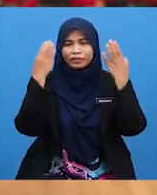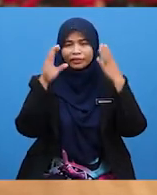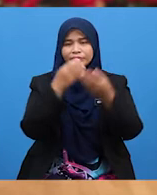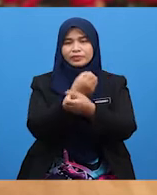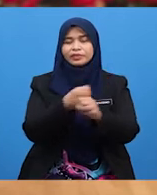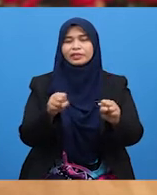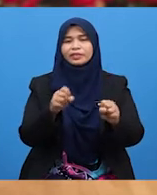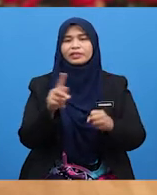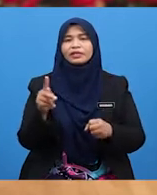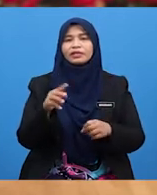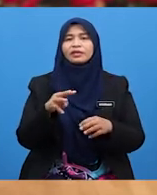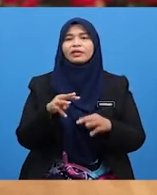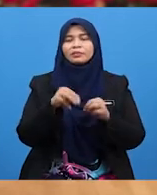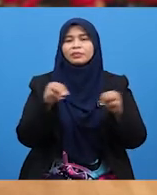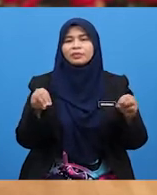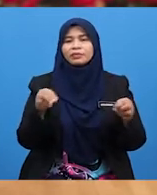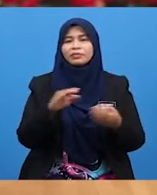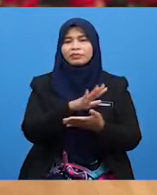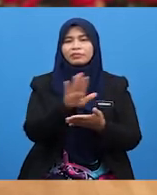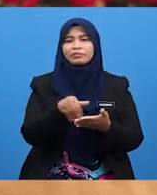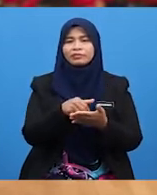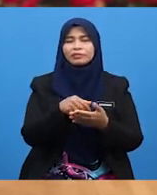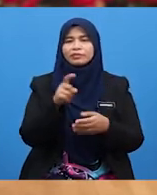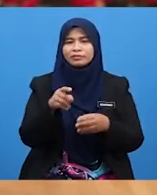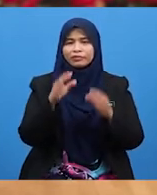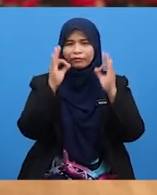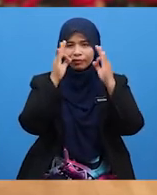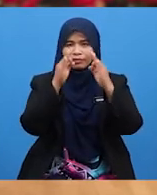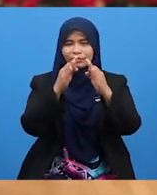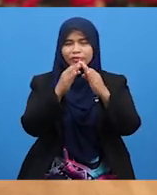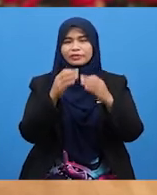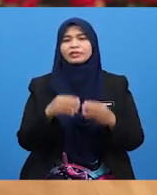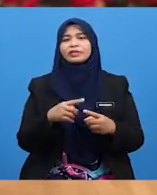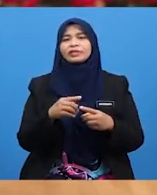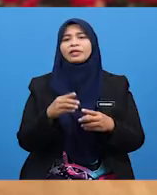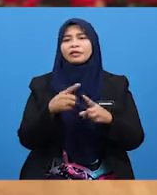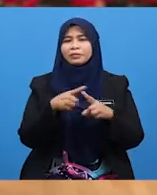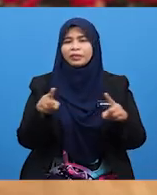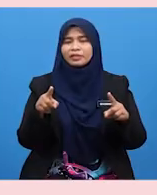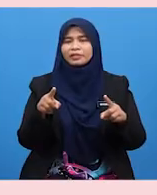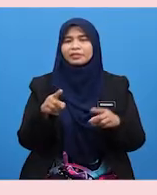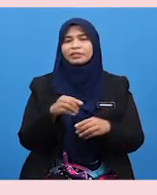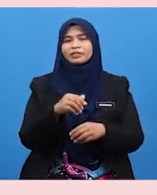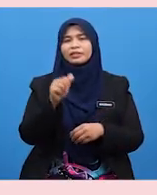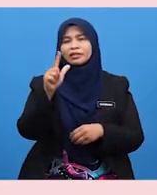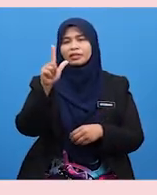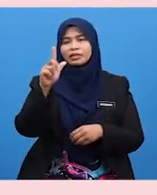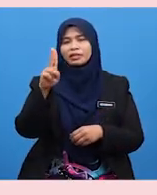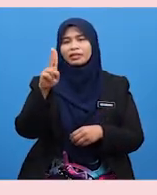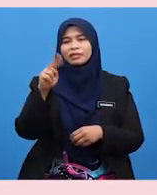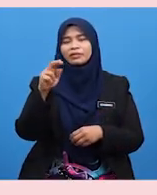Murid-murid semua dikendaki untuk tumpukan sepenuh perhatian terhadap perbezaan alunan muzik tersebut.